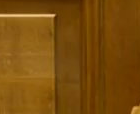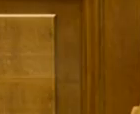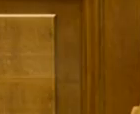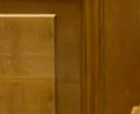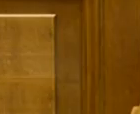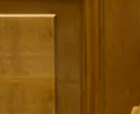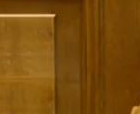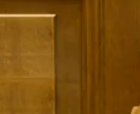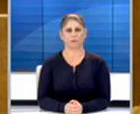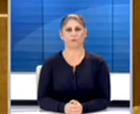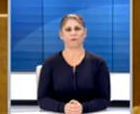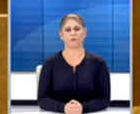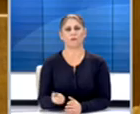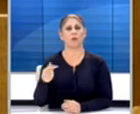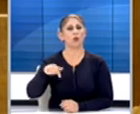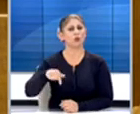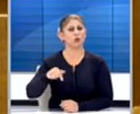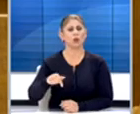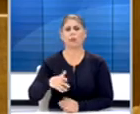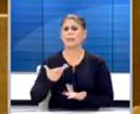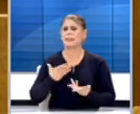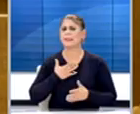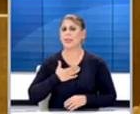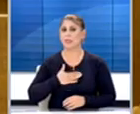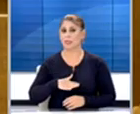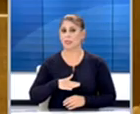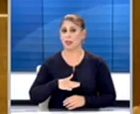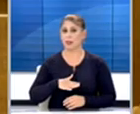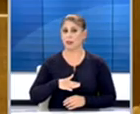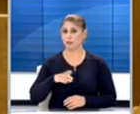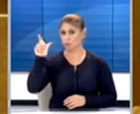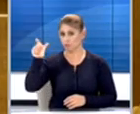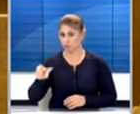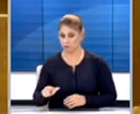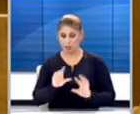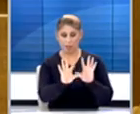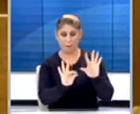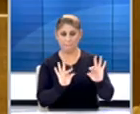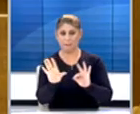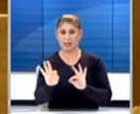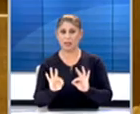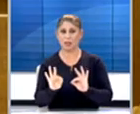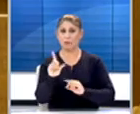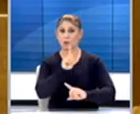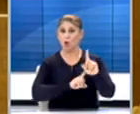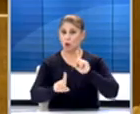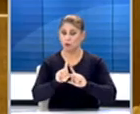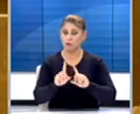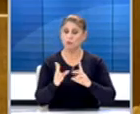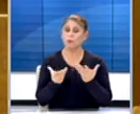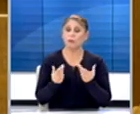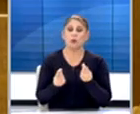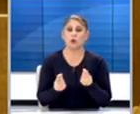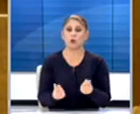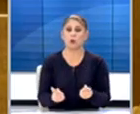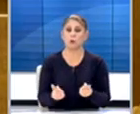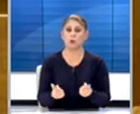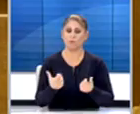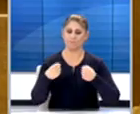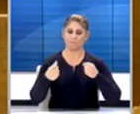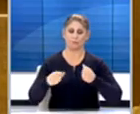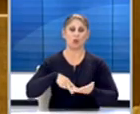Τώρα θέλει να επιλέγει και το ποιος και με ποιο τρόπο θα ασκεί το ρόλο της αξιωματικής